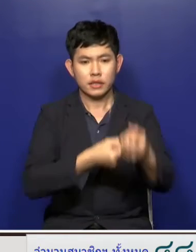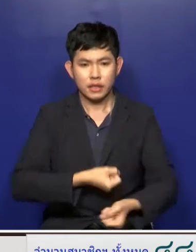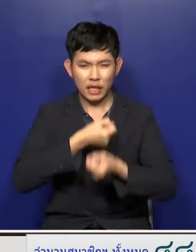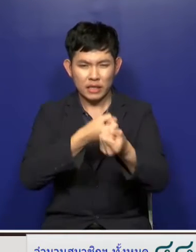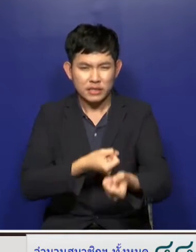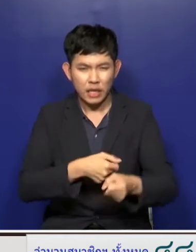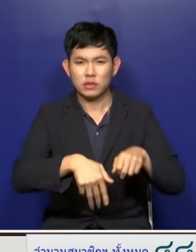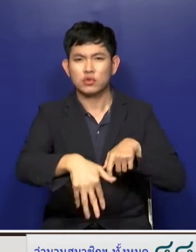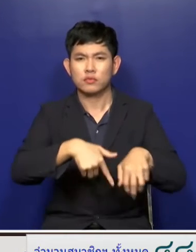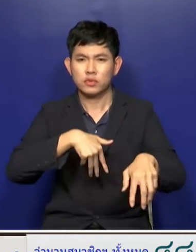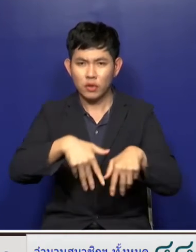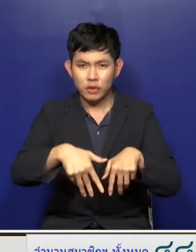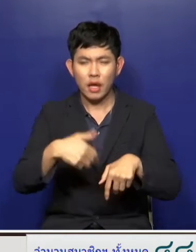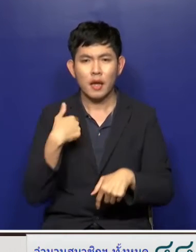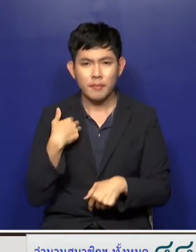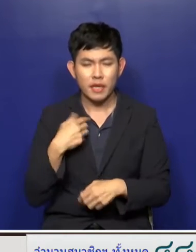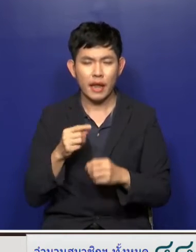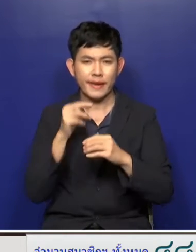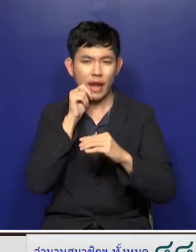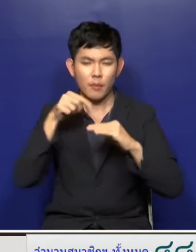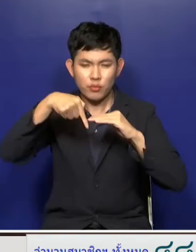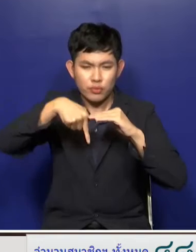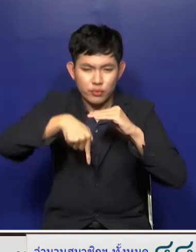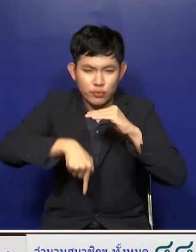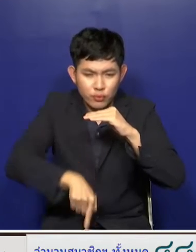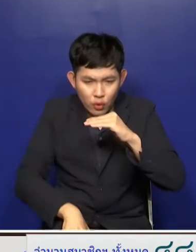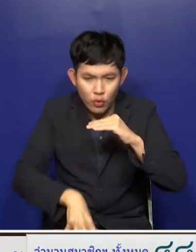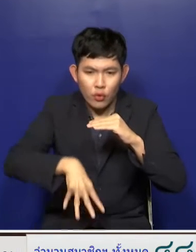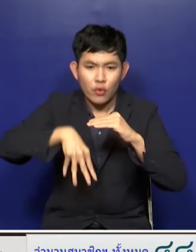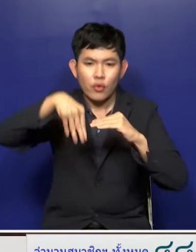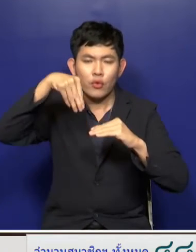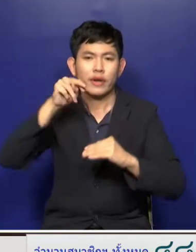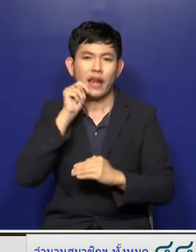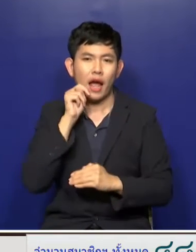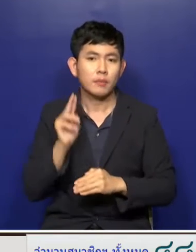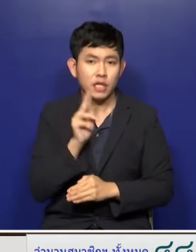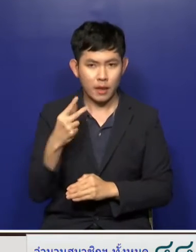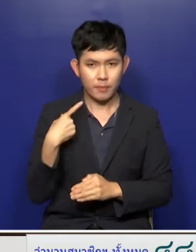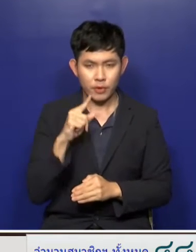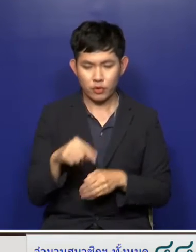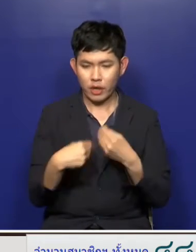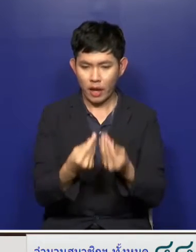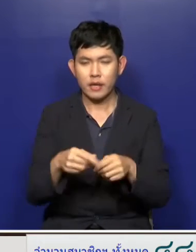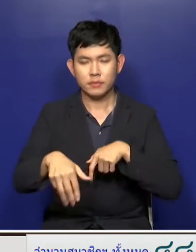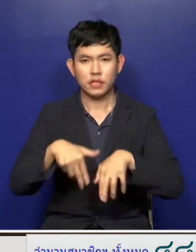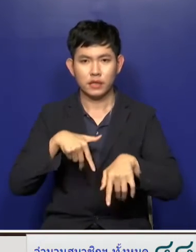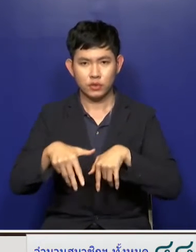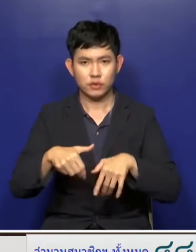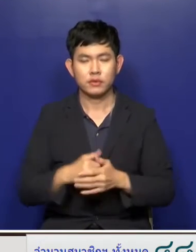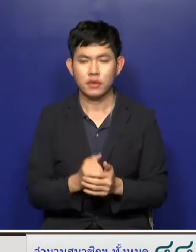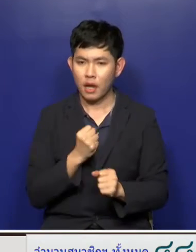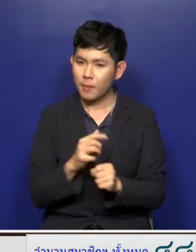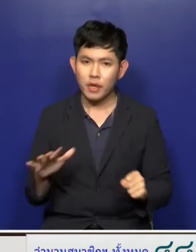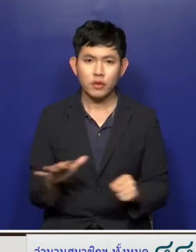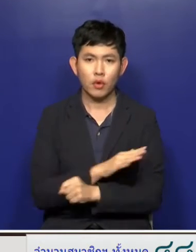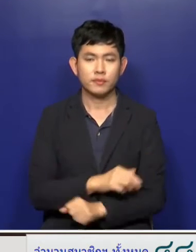เสร็แล้วมีระบบการขุเจาะ บาดาน น้ำใต้ดเอา garmentมาใช้ใหประโยชนให้ไปดูแลพี่น้กชอชนให้มันครบ 3